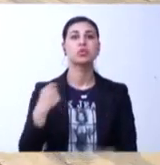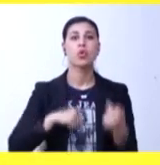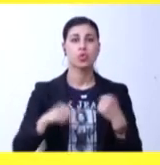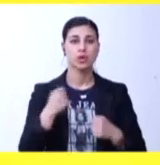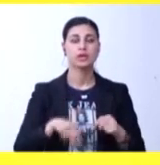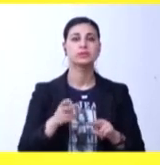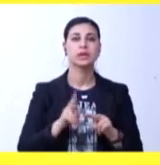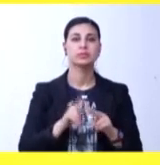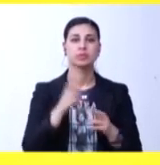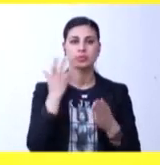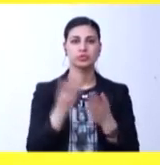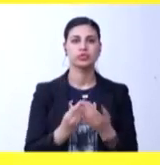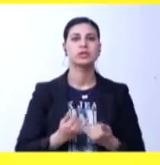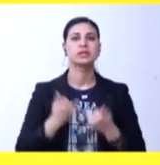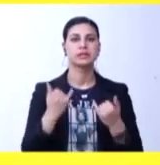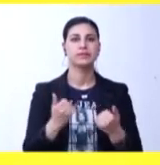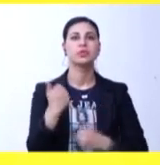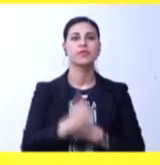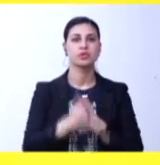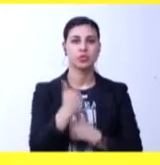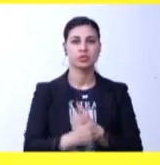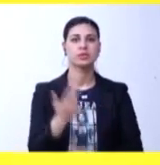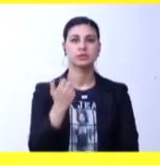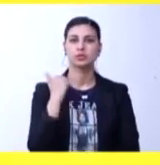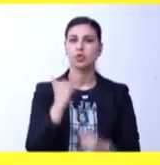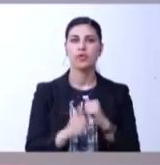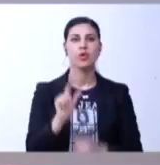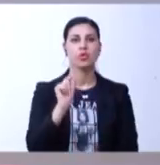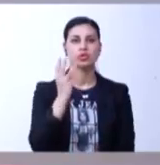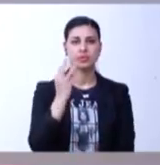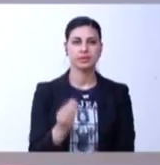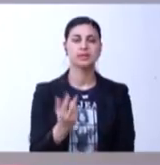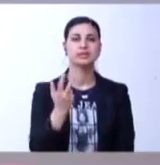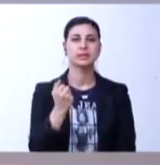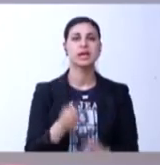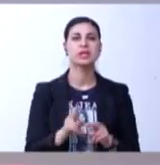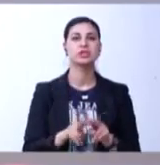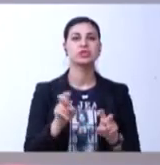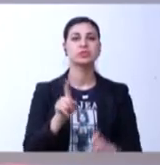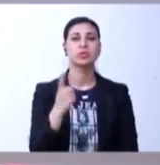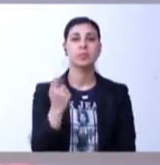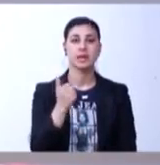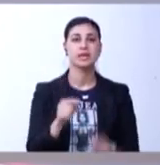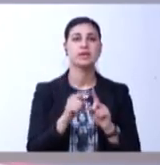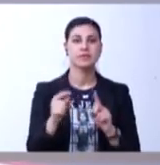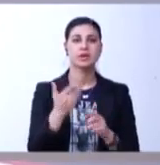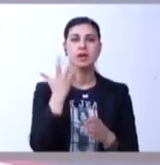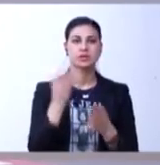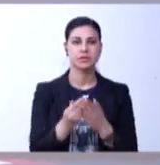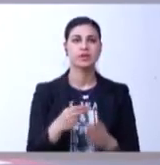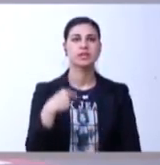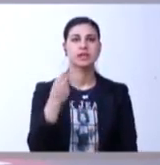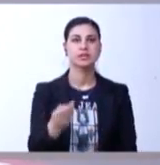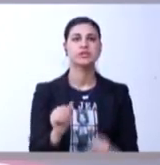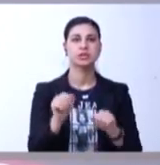ამიტომ ჩვენ გთავაზობთ ვიქტორიას. ასე არ არის, როგორც ყოველ ოშაბათს. დიახ, და ეს ნიშნავს, რომ ამ კვირაშიც თქვენ გეძლევათ